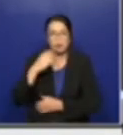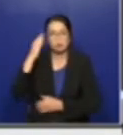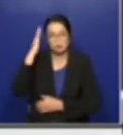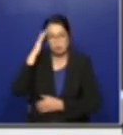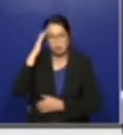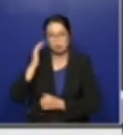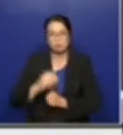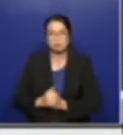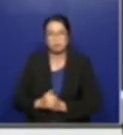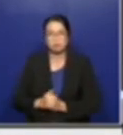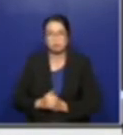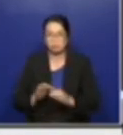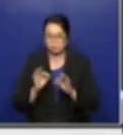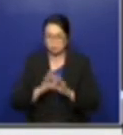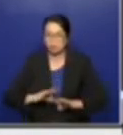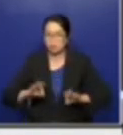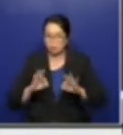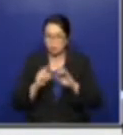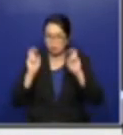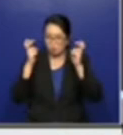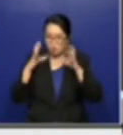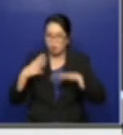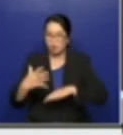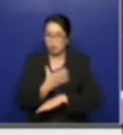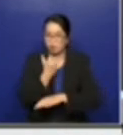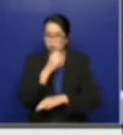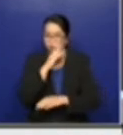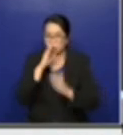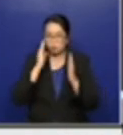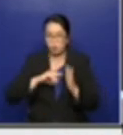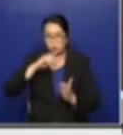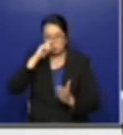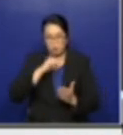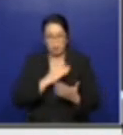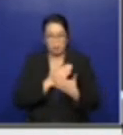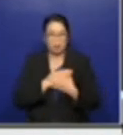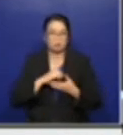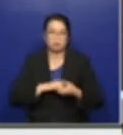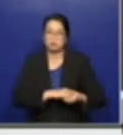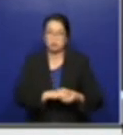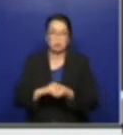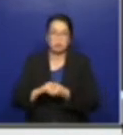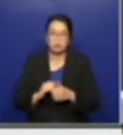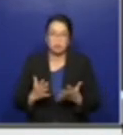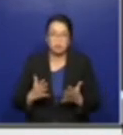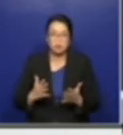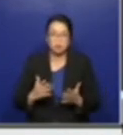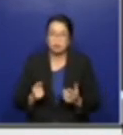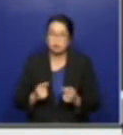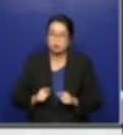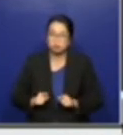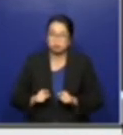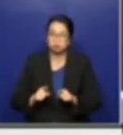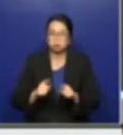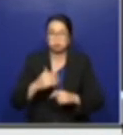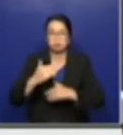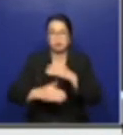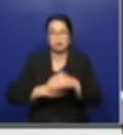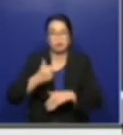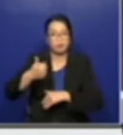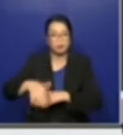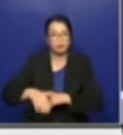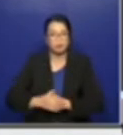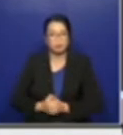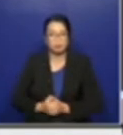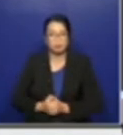ป็นเรื่องสำคัญนะครับถ้าคนไทยไม่รักสามัคคีกันนะครับมันเดินหน้าไม่ได้หรอกครับจริงๆแล้วการปฏิรูปประเทศนั้นนะ